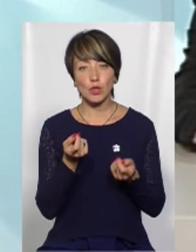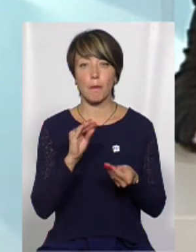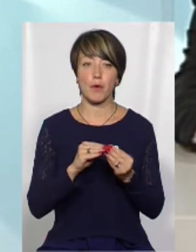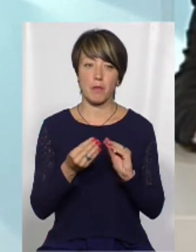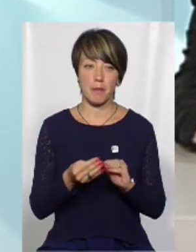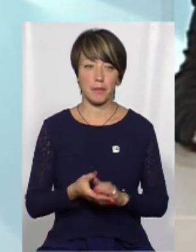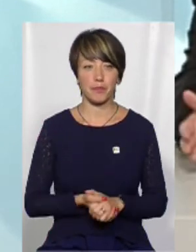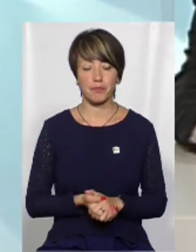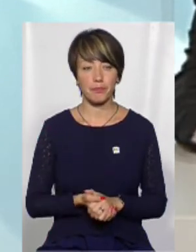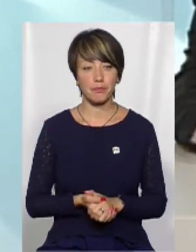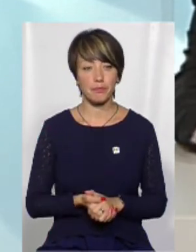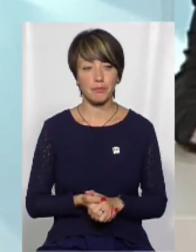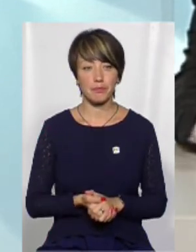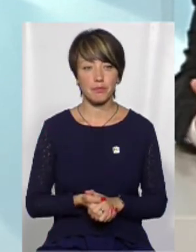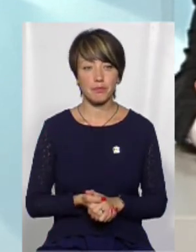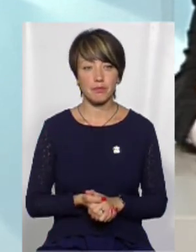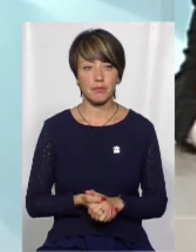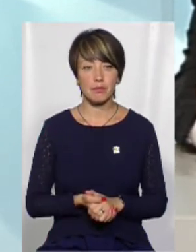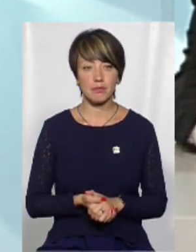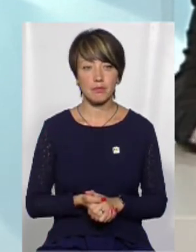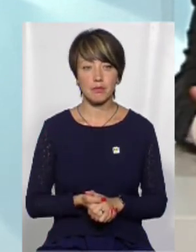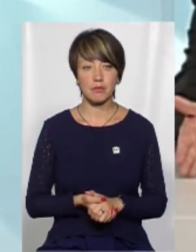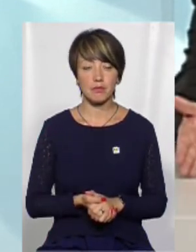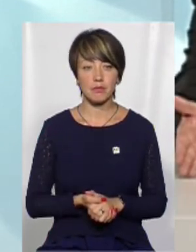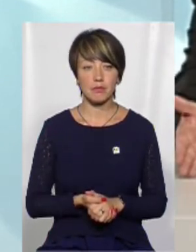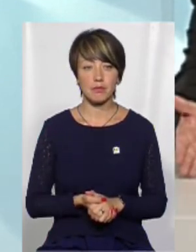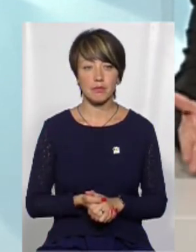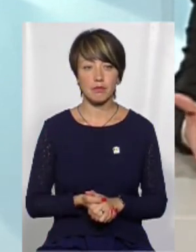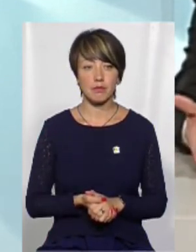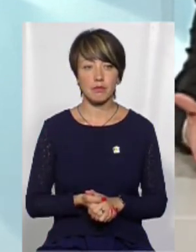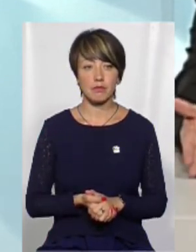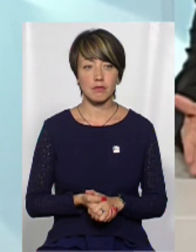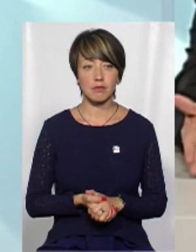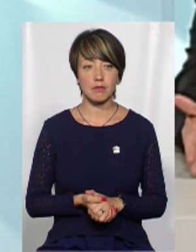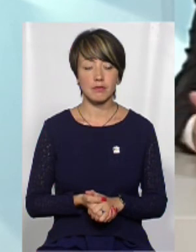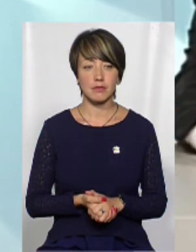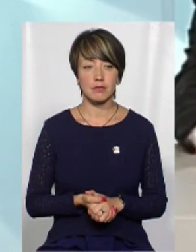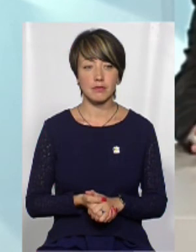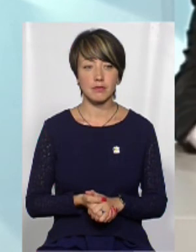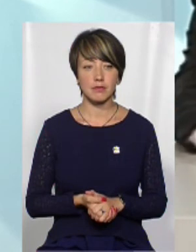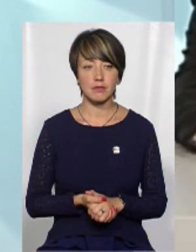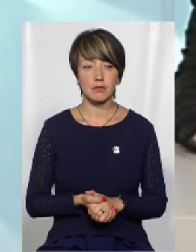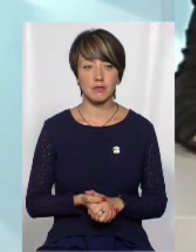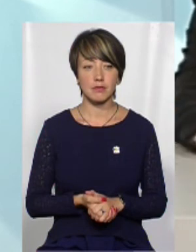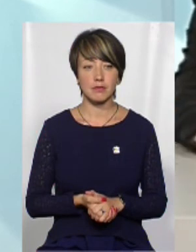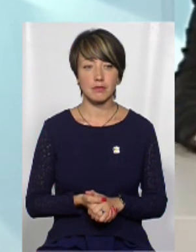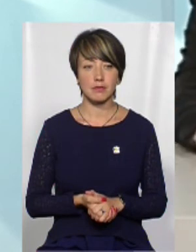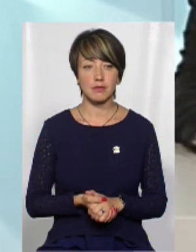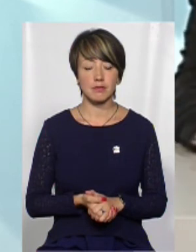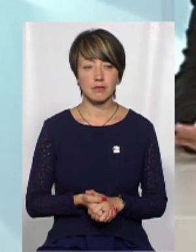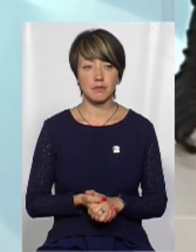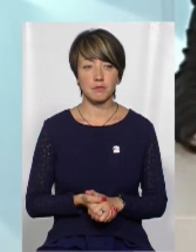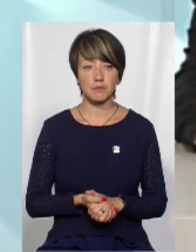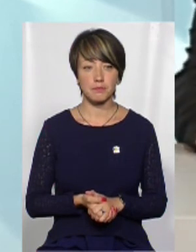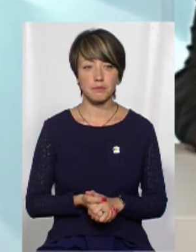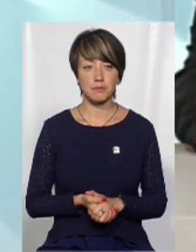Pour l'exportation ou l'importation, en douane, si vous avez du personnel qualifié, il n'y a aucun problème. Тобто avec les douanes,